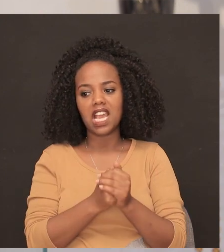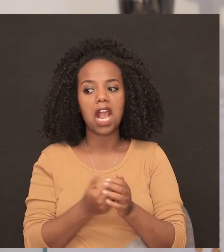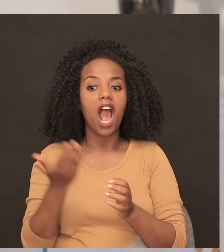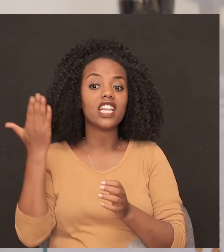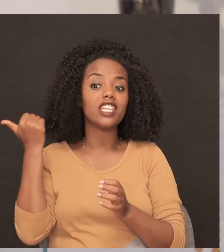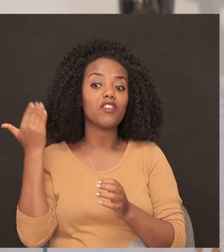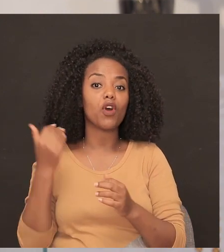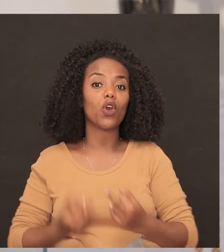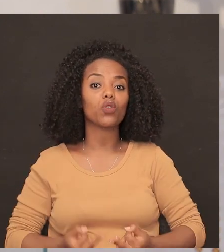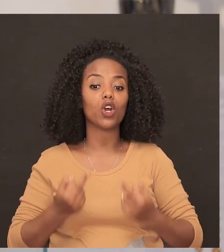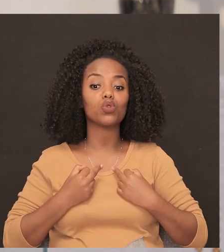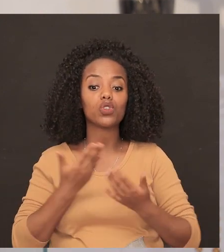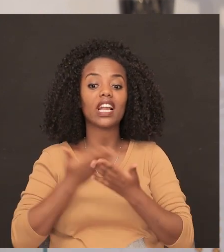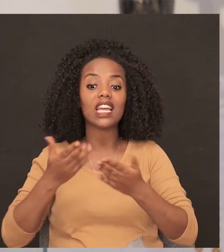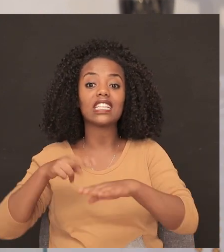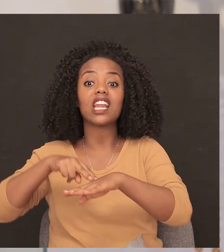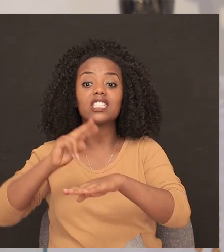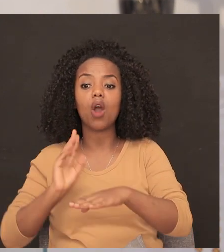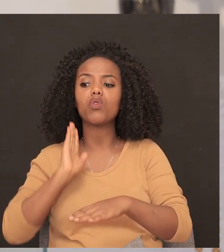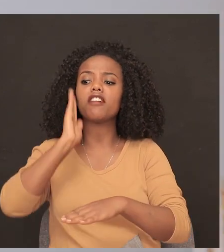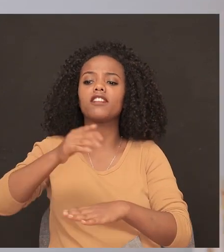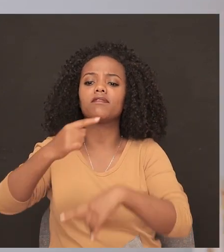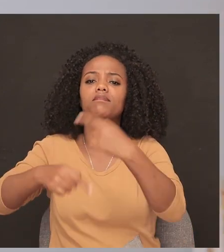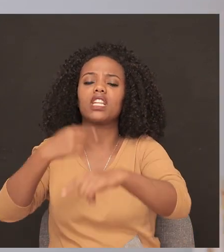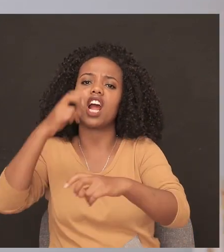ካለፈው ከህይወታችሁ ነገር የተነሳ ወደፊት መራመድ